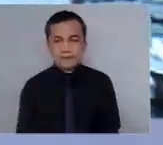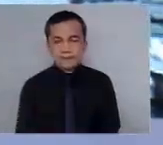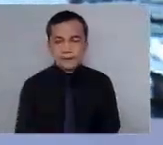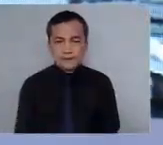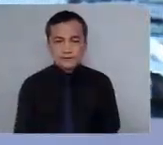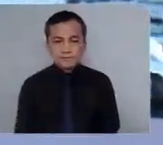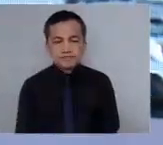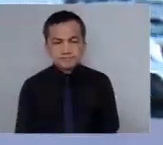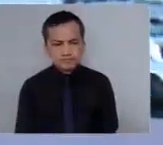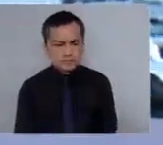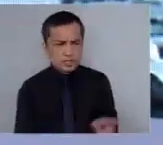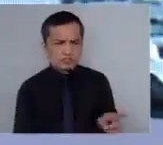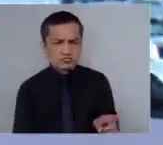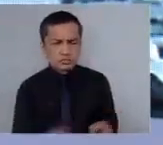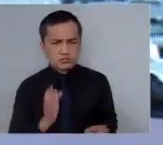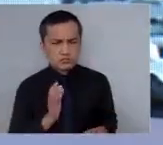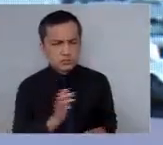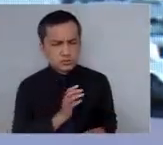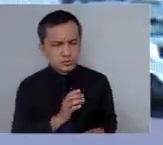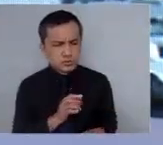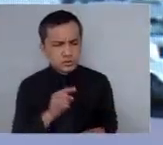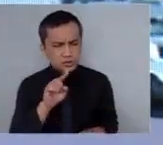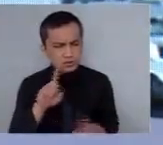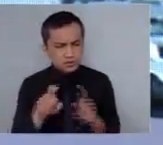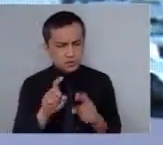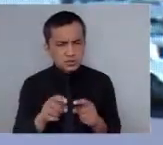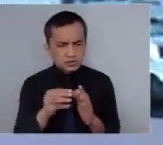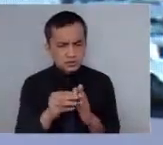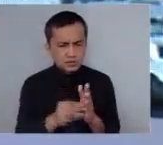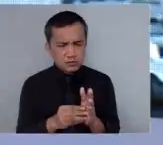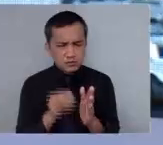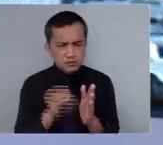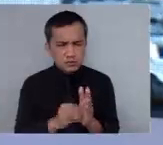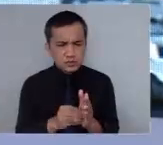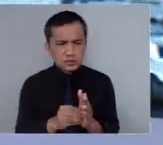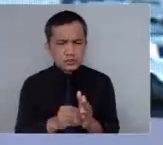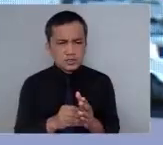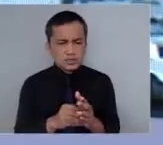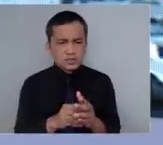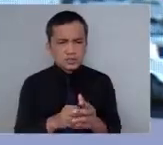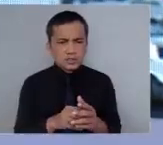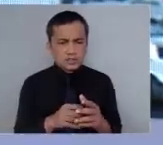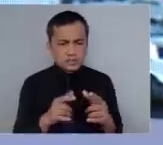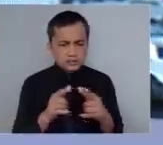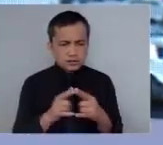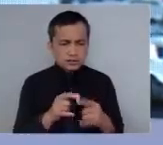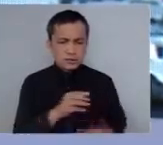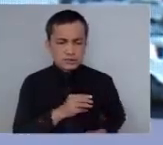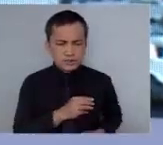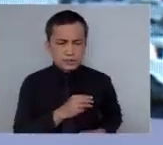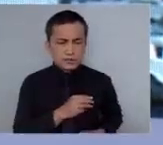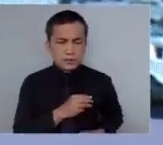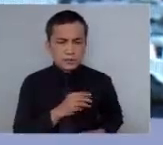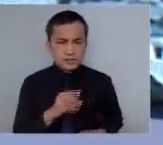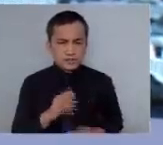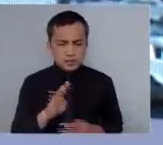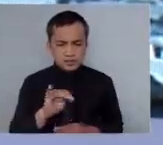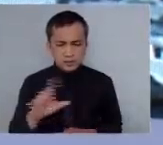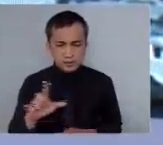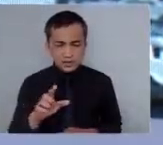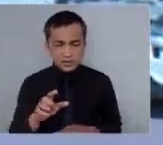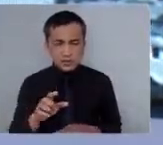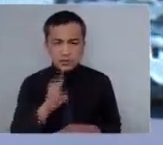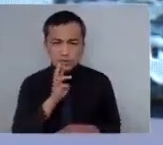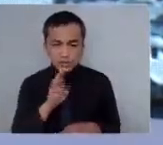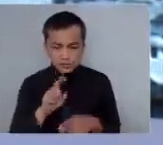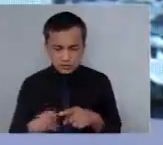Pinuna ng ilang mambabatas ang milyun-milyong pisong utang ng mga kampo militar sa bill ng kuryente at tubig, habang ang pondo ng